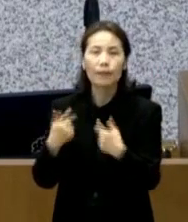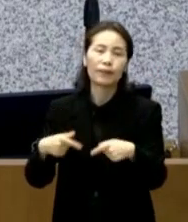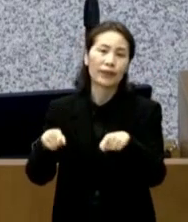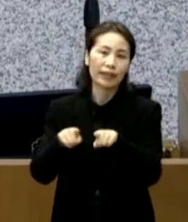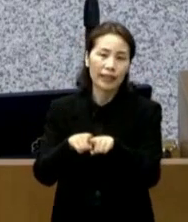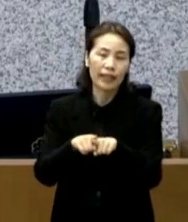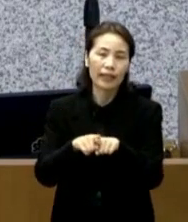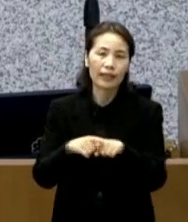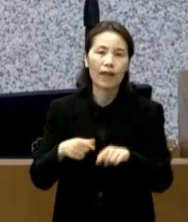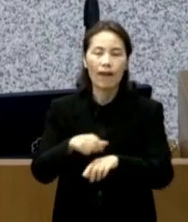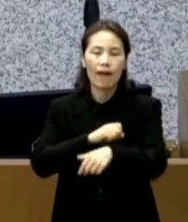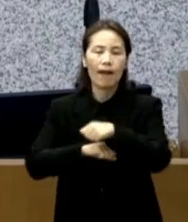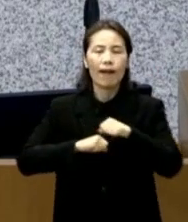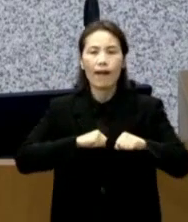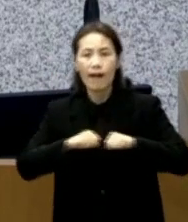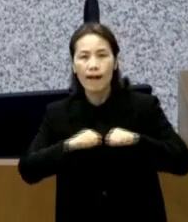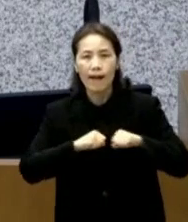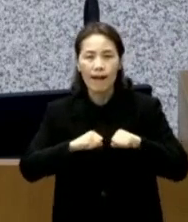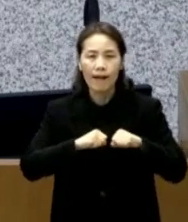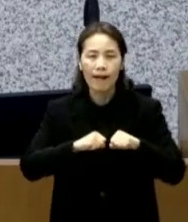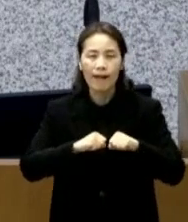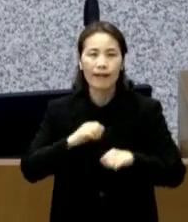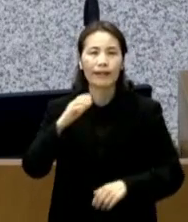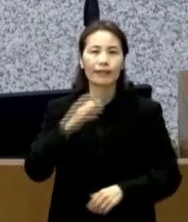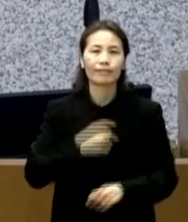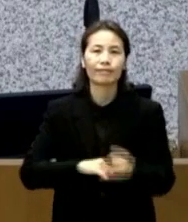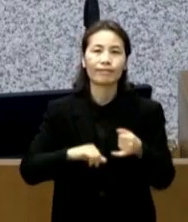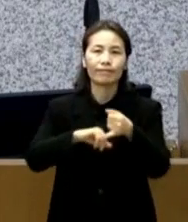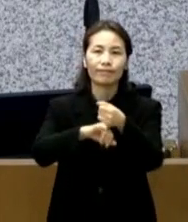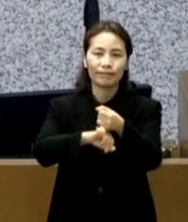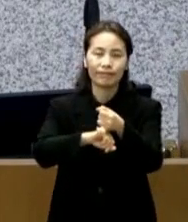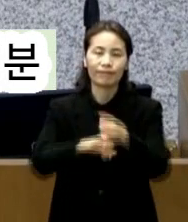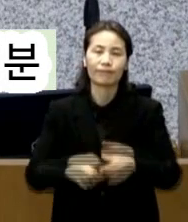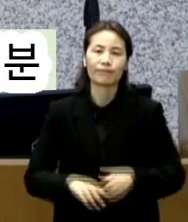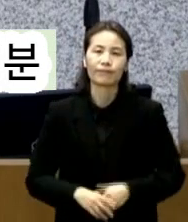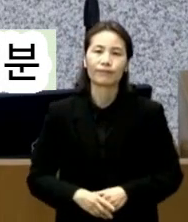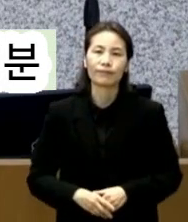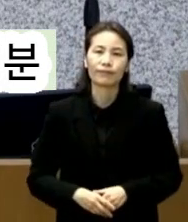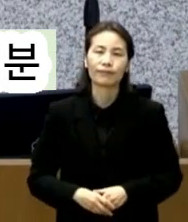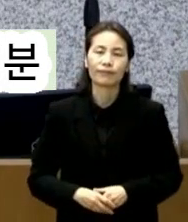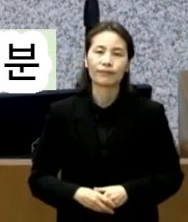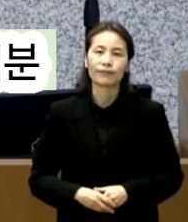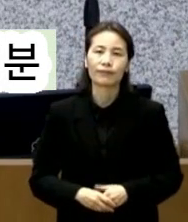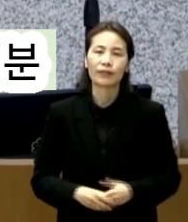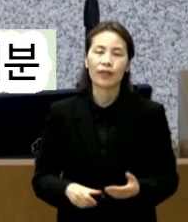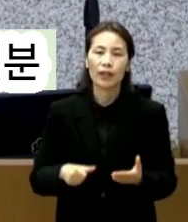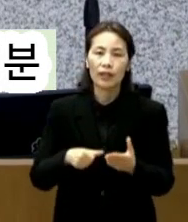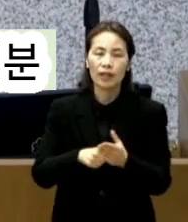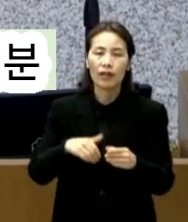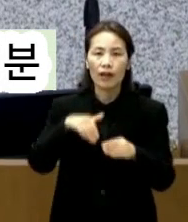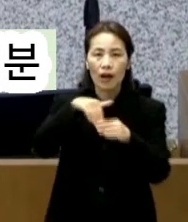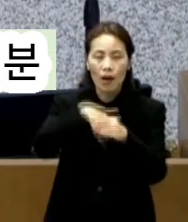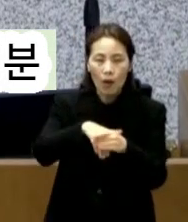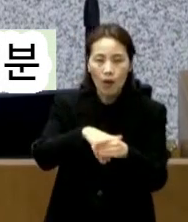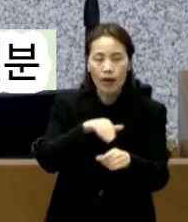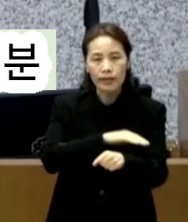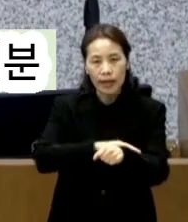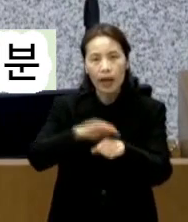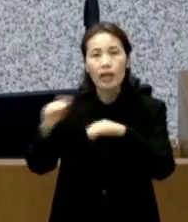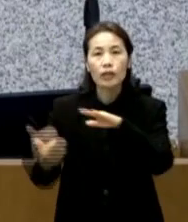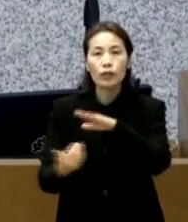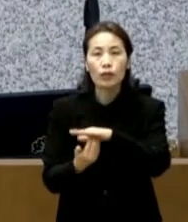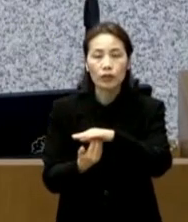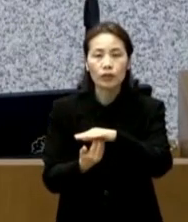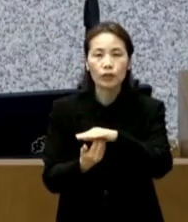역동적이고 헌신적인 의정활동을 펼쳐가겠습니다. 선거가 무탈하게 치러지도록 애쓰신 의원